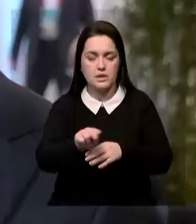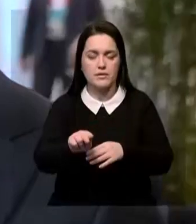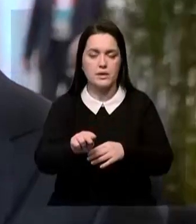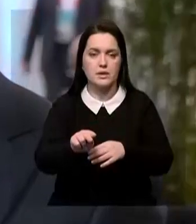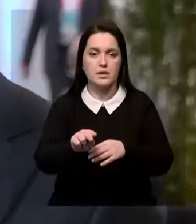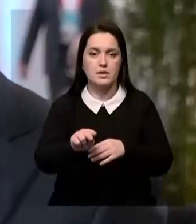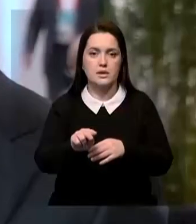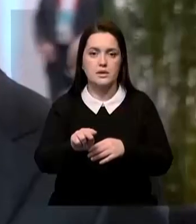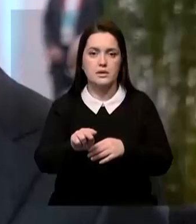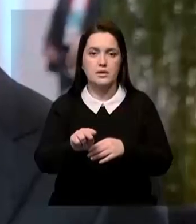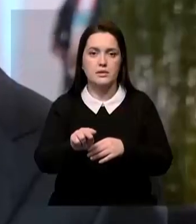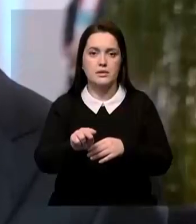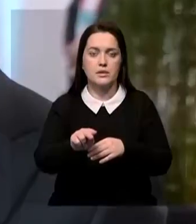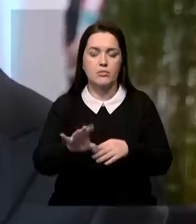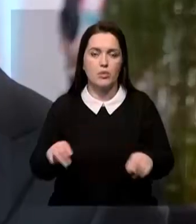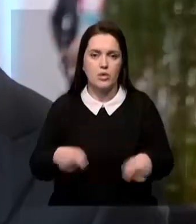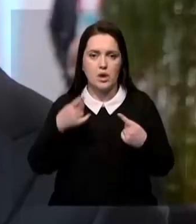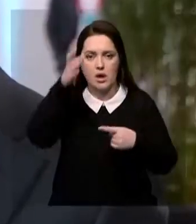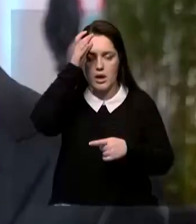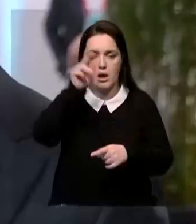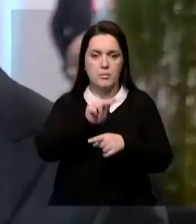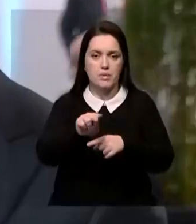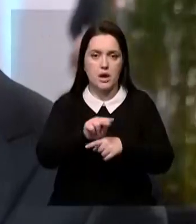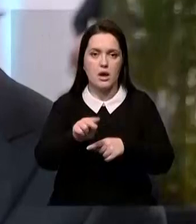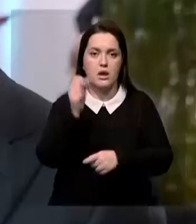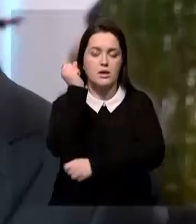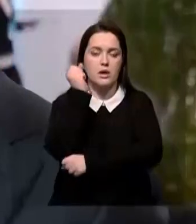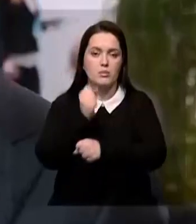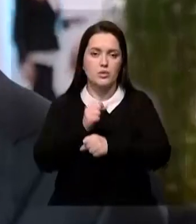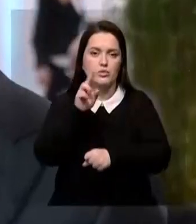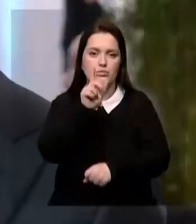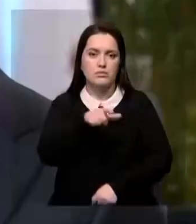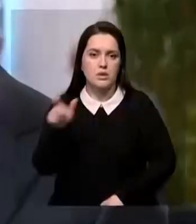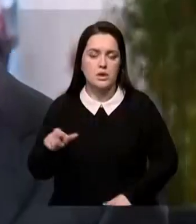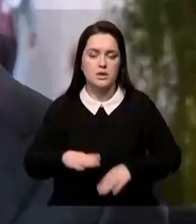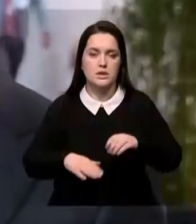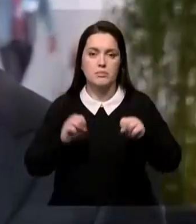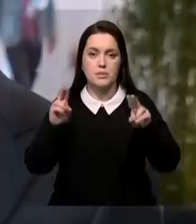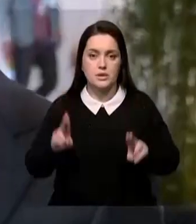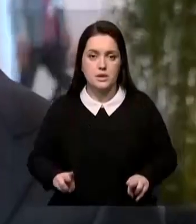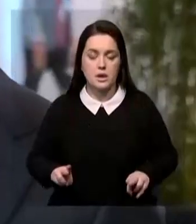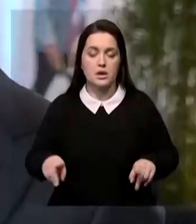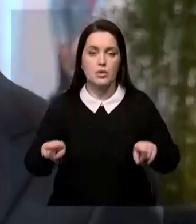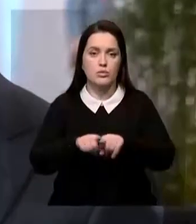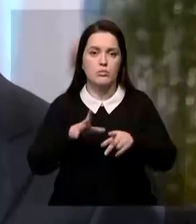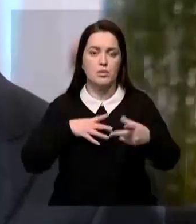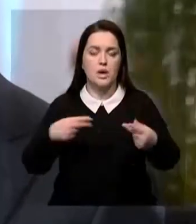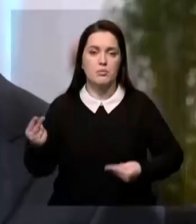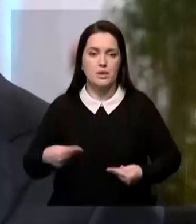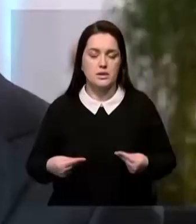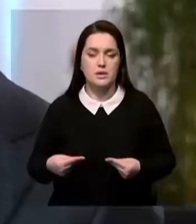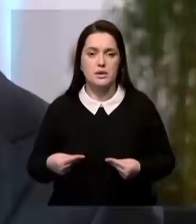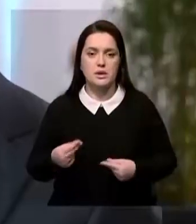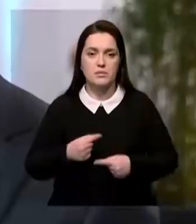по развитию образования в рабочих специальностях, рабочих направлениях. Также были подписаны уже